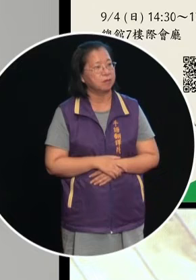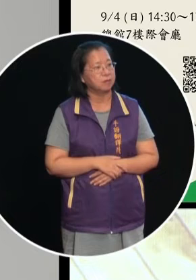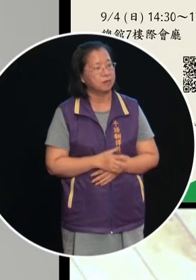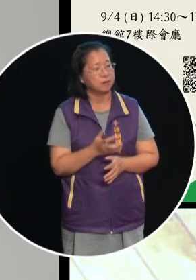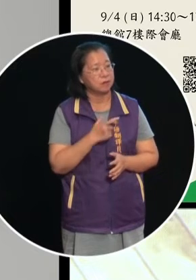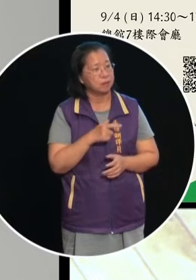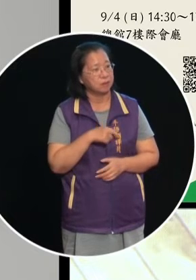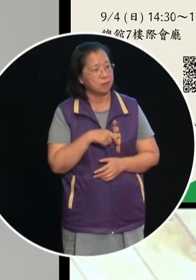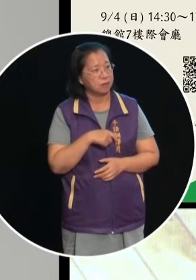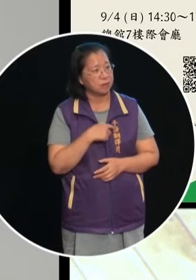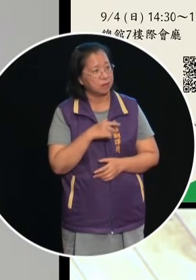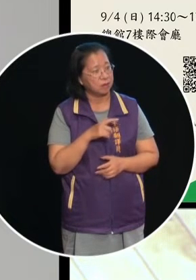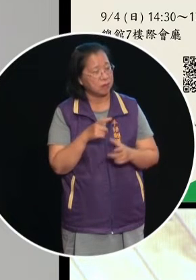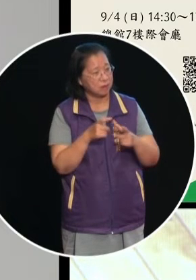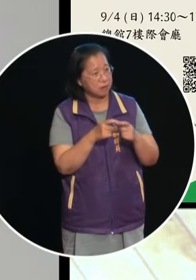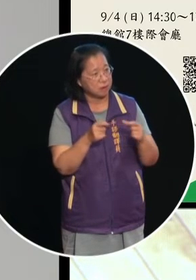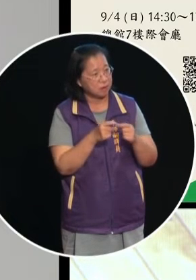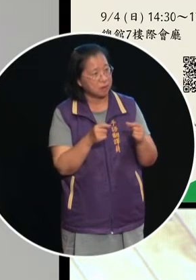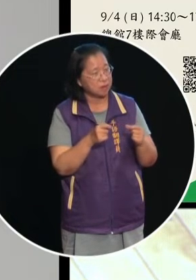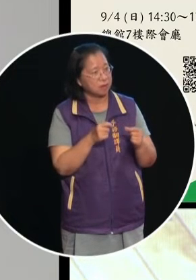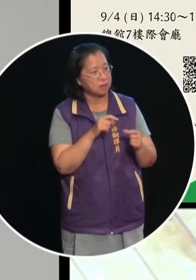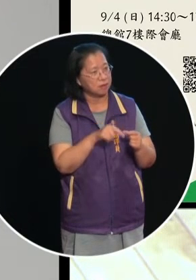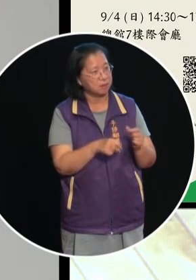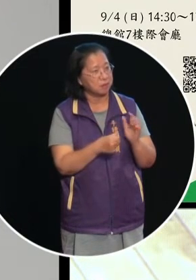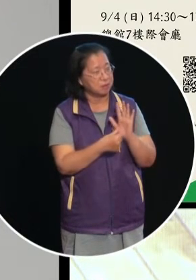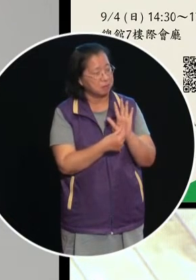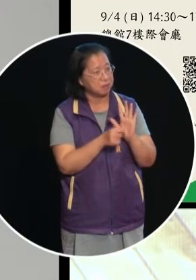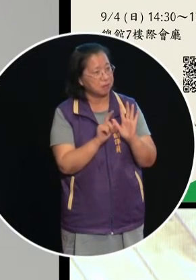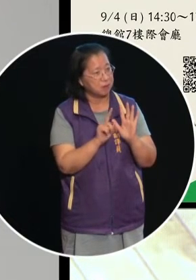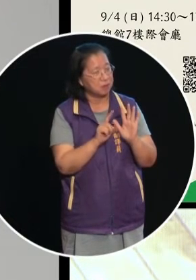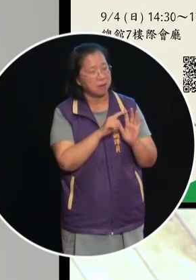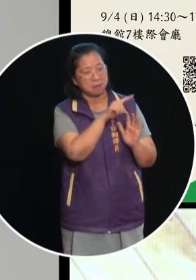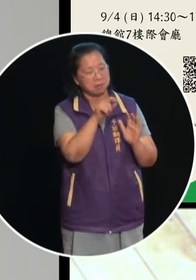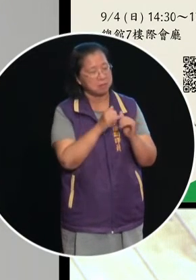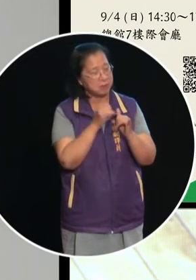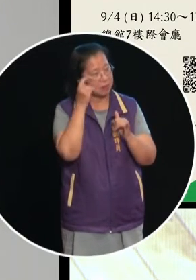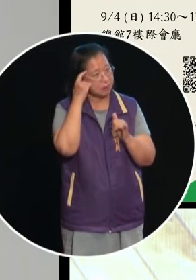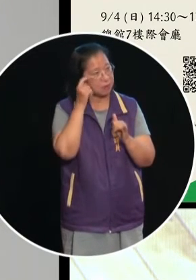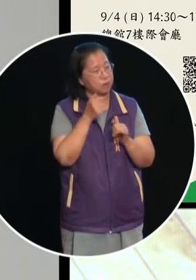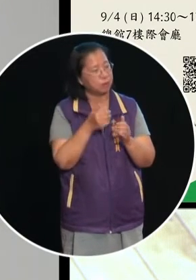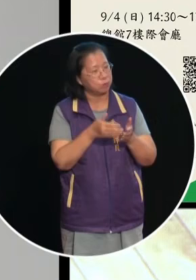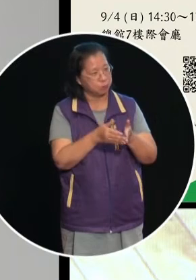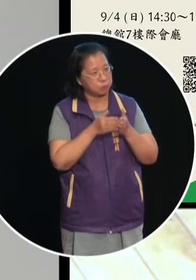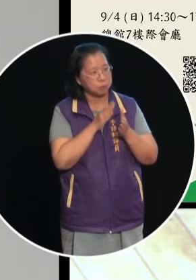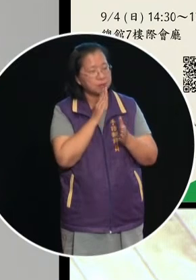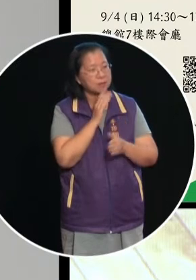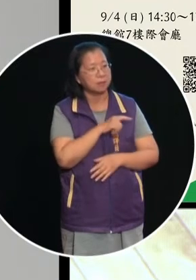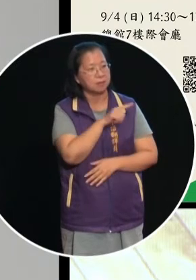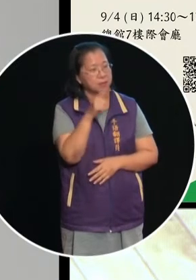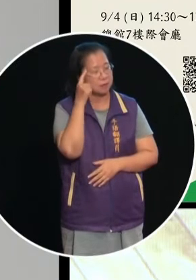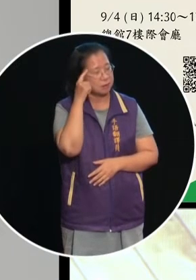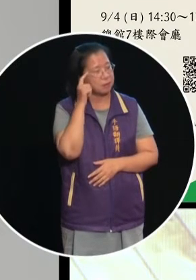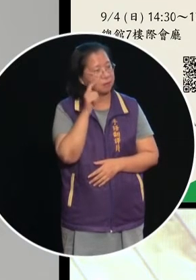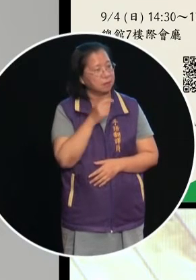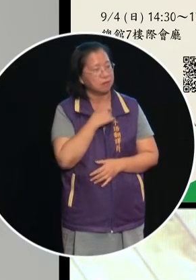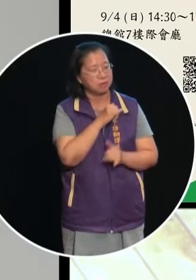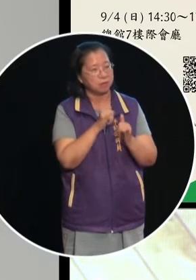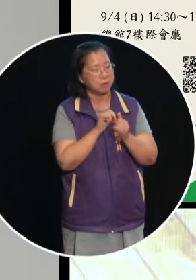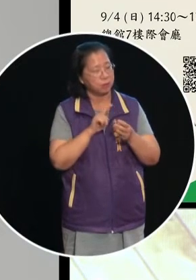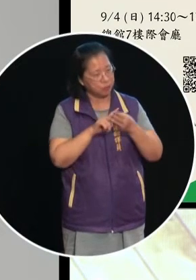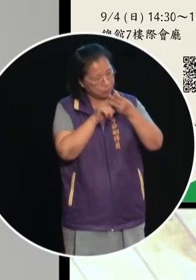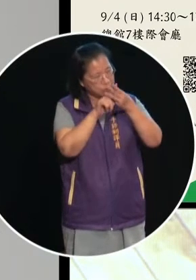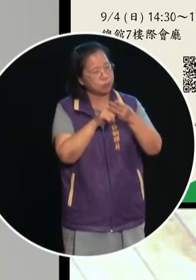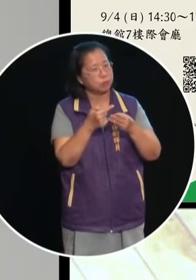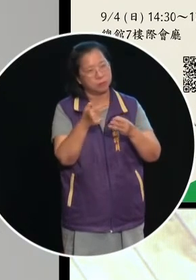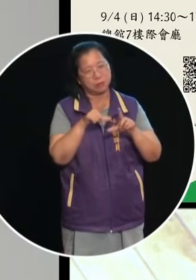到，日本是一个已经是民主社会，民意是最大最重要。这个民主社会是不一定是坏事了，因为民意为主，民意最